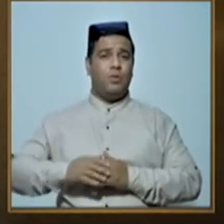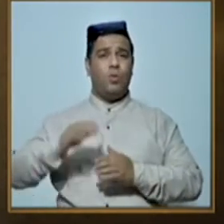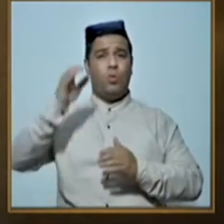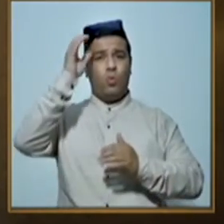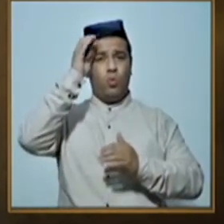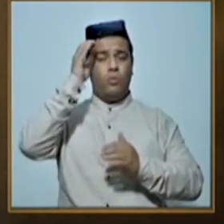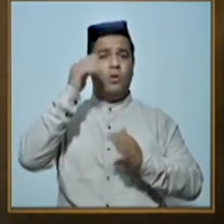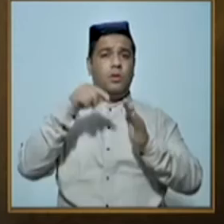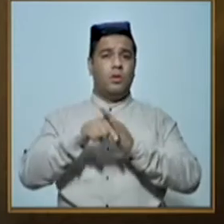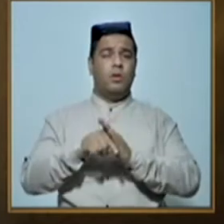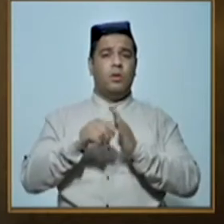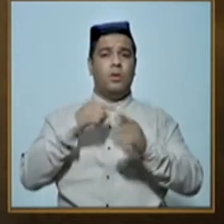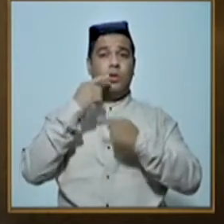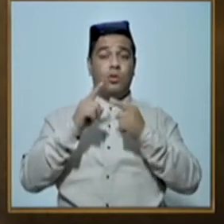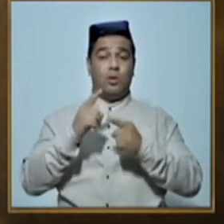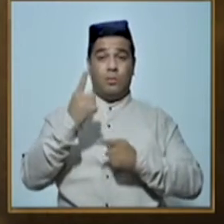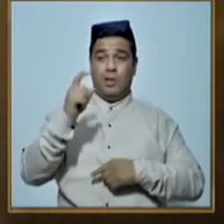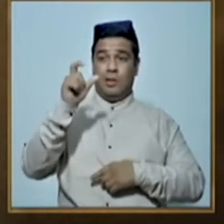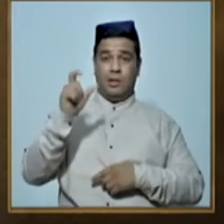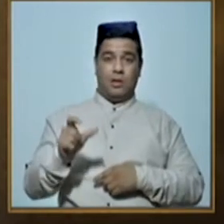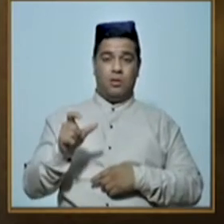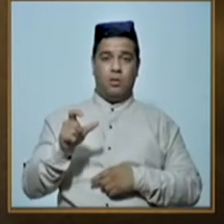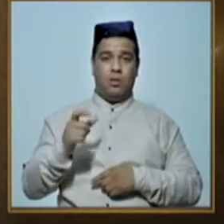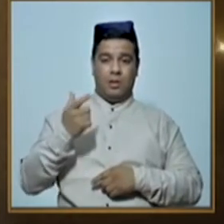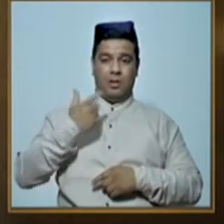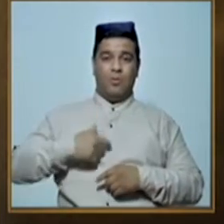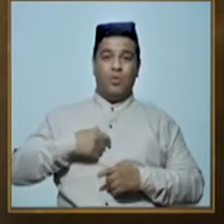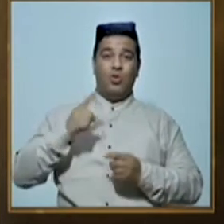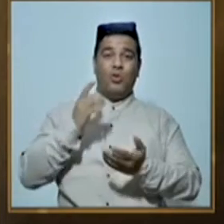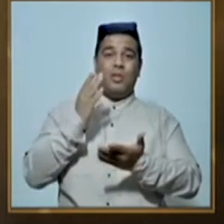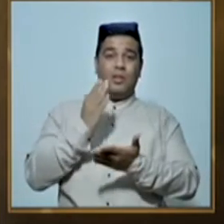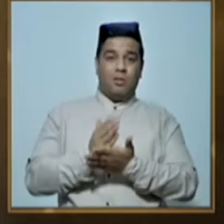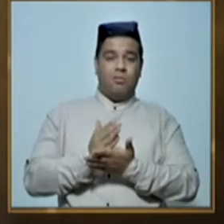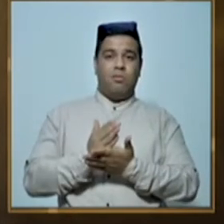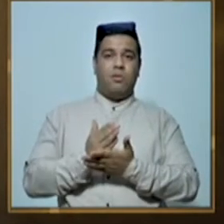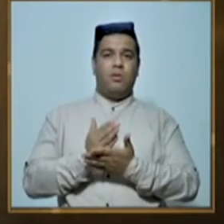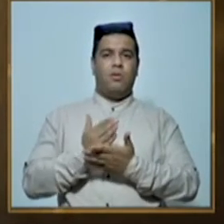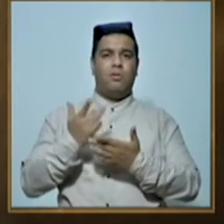Ulamolarimiz manmanlikni bir shaxsni o'zidagi bor fazilatni